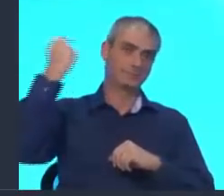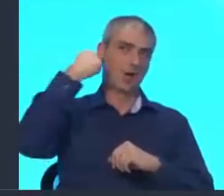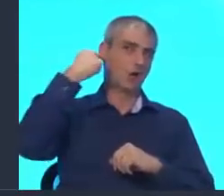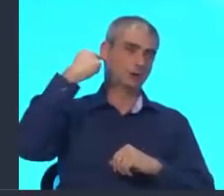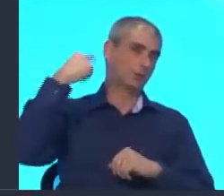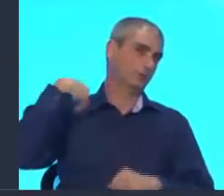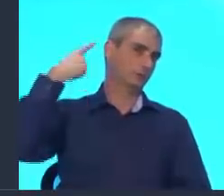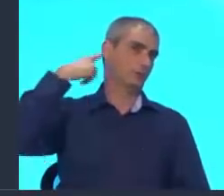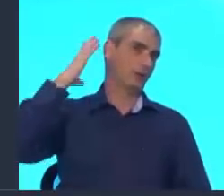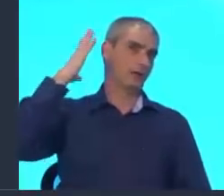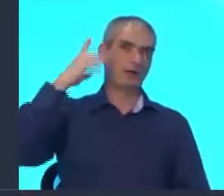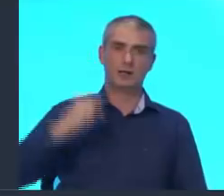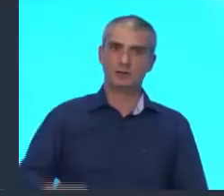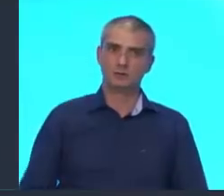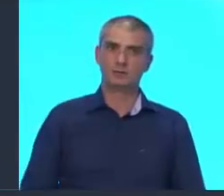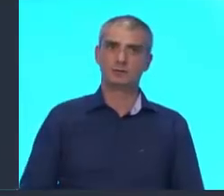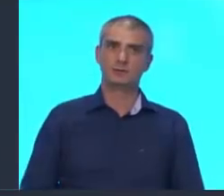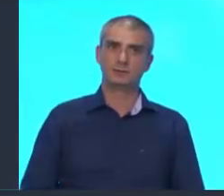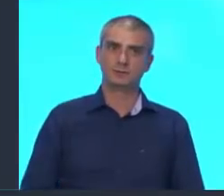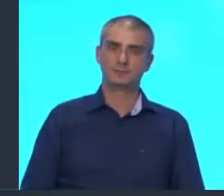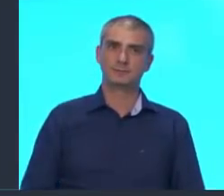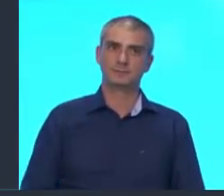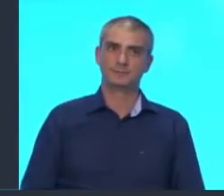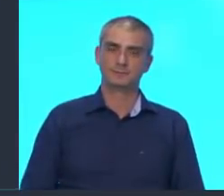לי לאוזן.